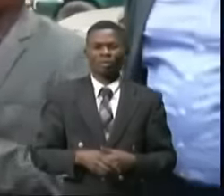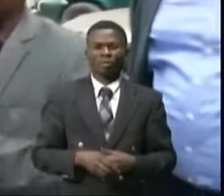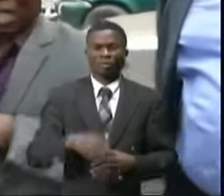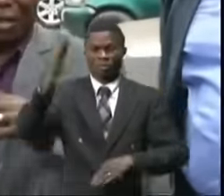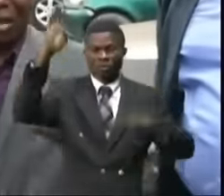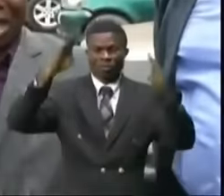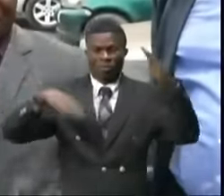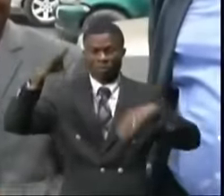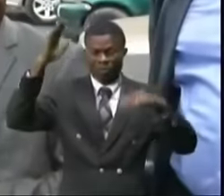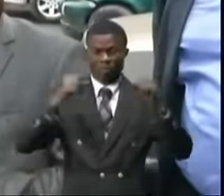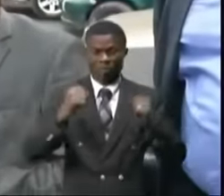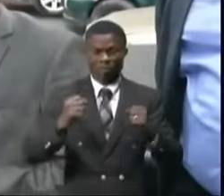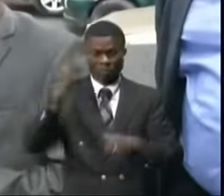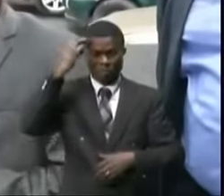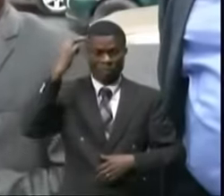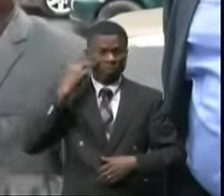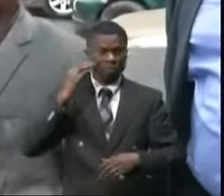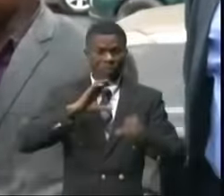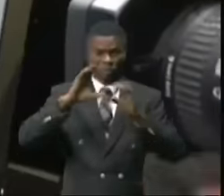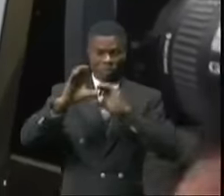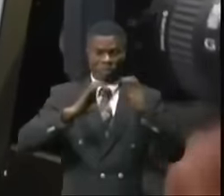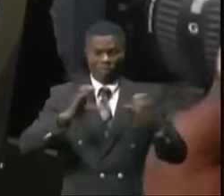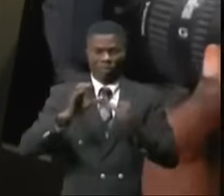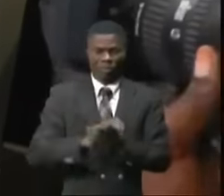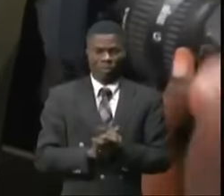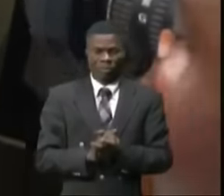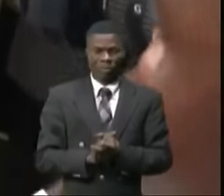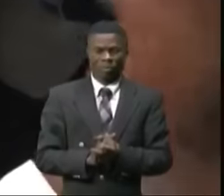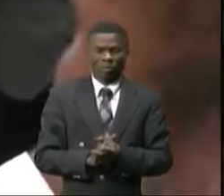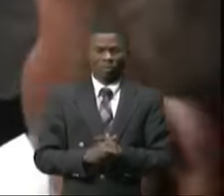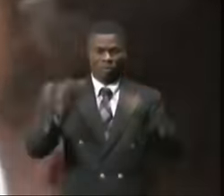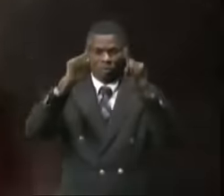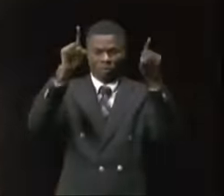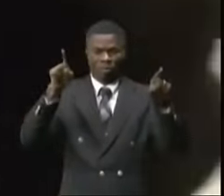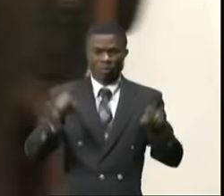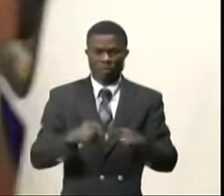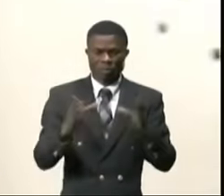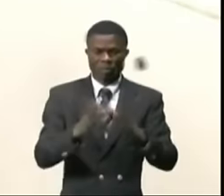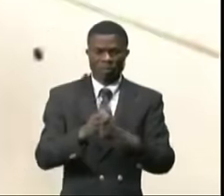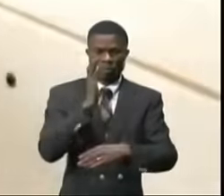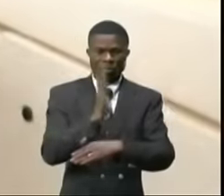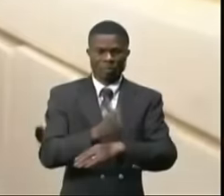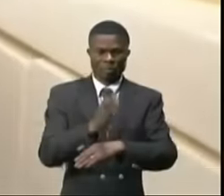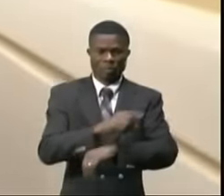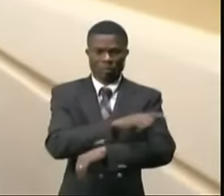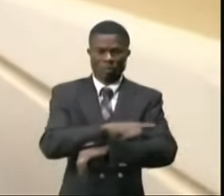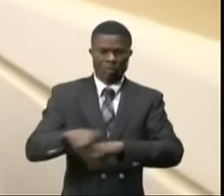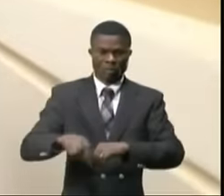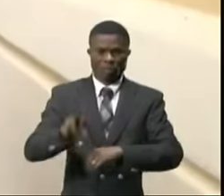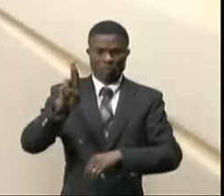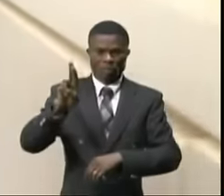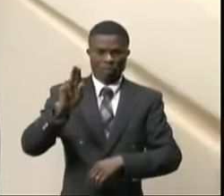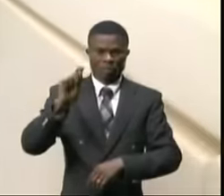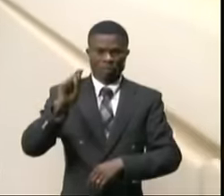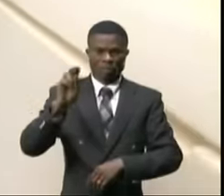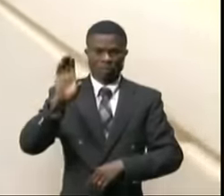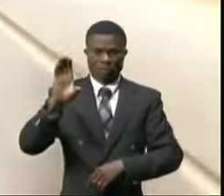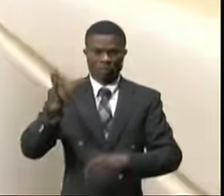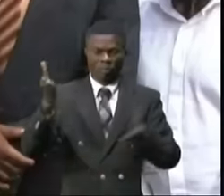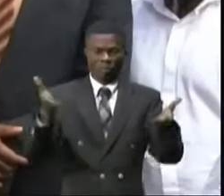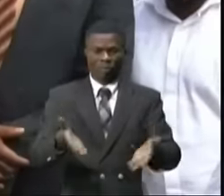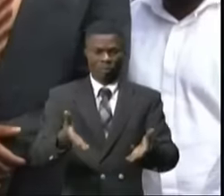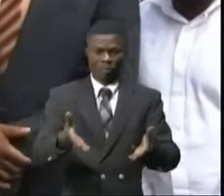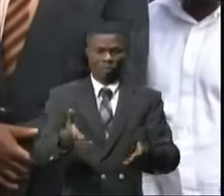pluie battante, le ministre de la Communication et Média, en compagnie du conseil d'administration de la RTNC, ici représenté